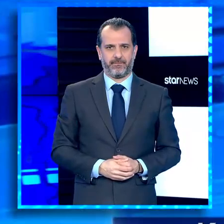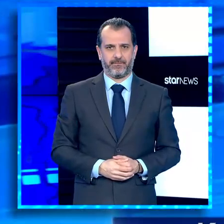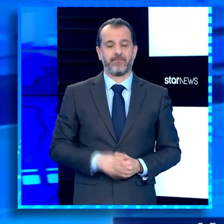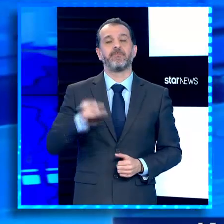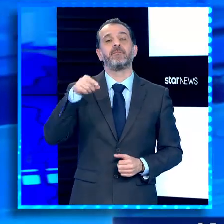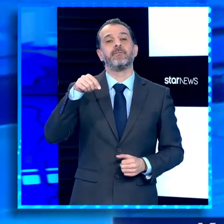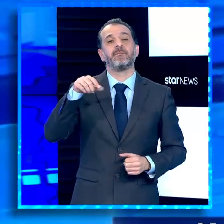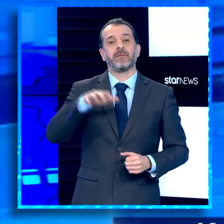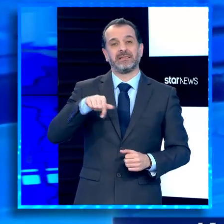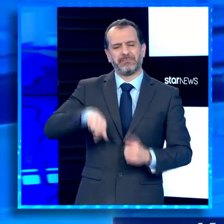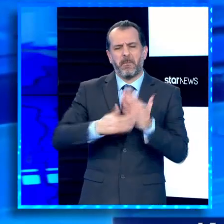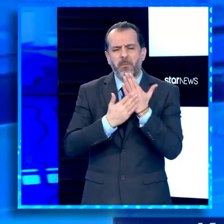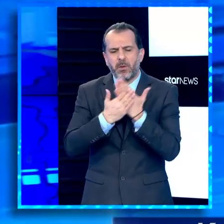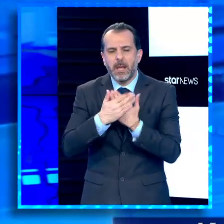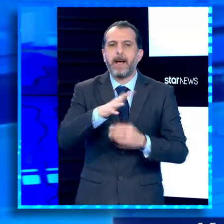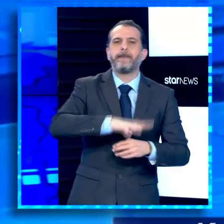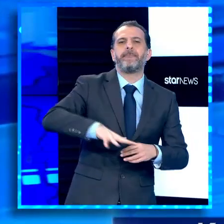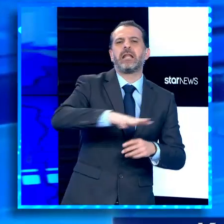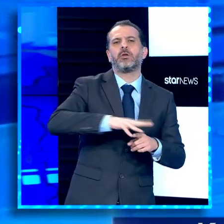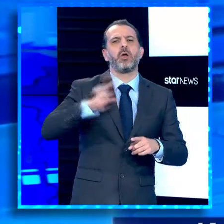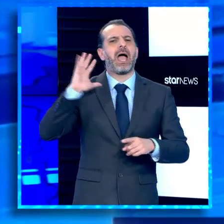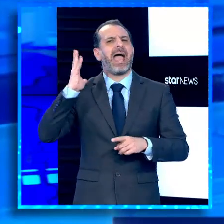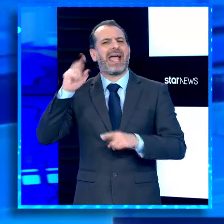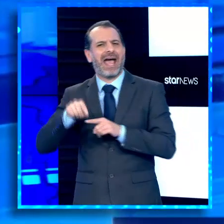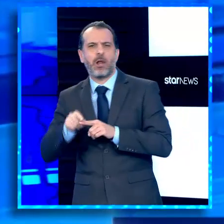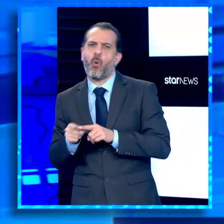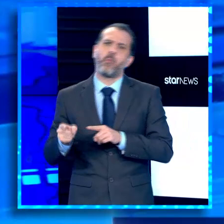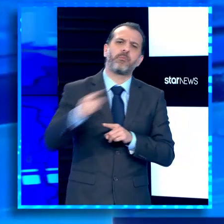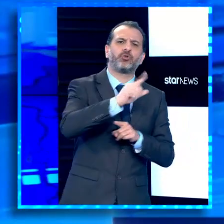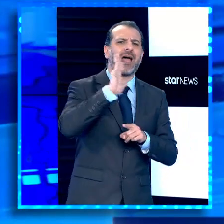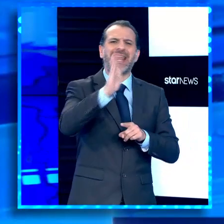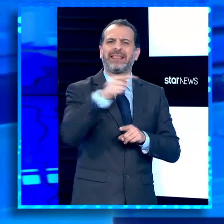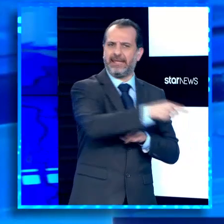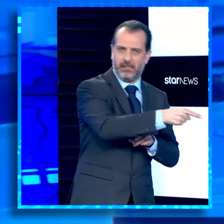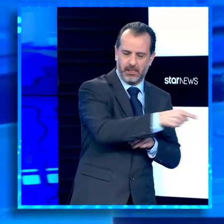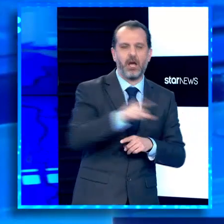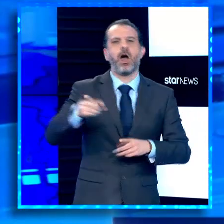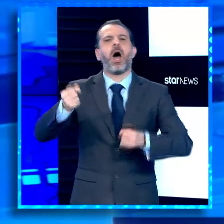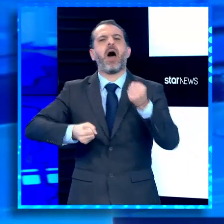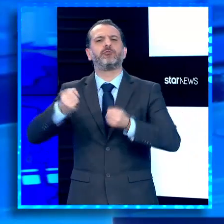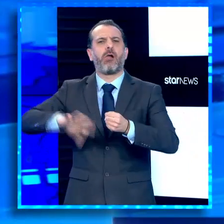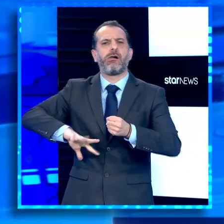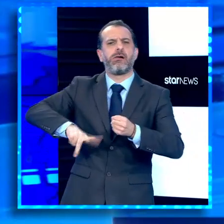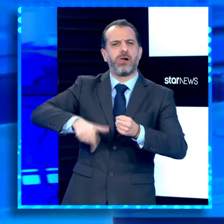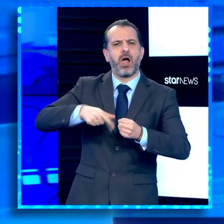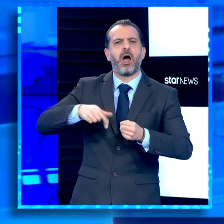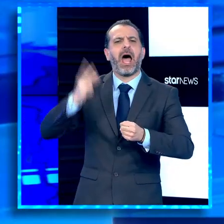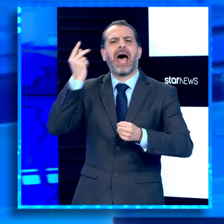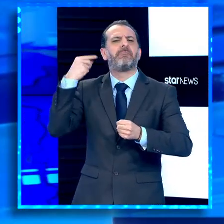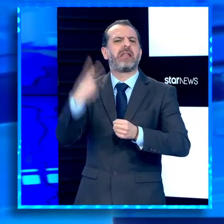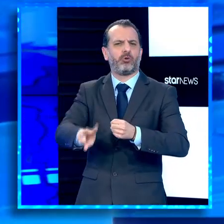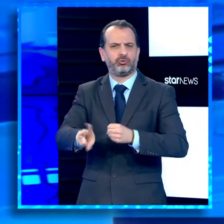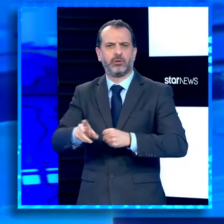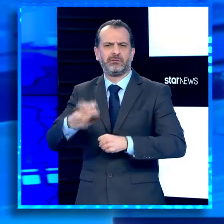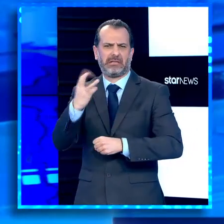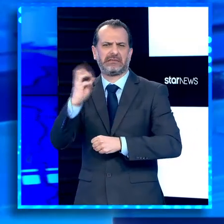Καταδίωξη κλεμμένου αυτοκινήτου έγινε τα ξημερώματα στον περιφερειακό δρόμο από το Εγάλεο και του Ρέντι. Ο οδηγός, ένας Αρμένιος 33